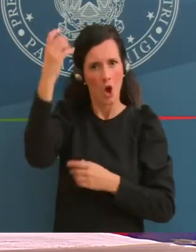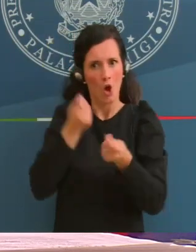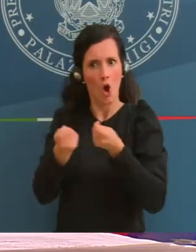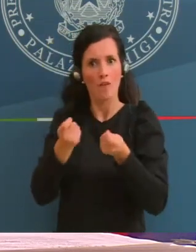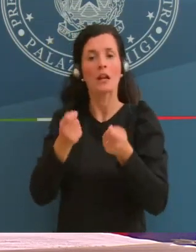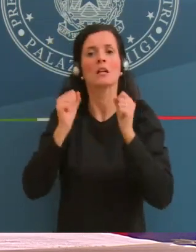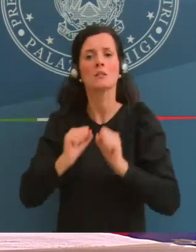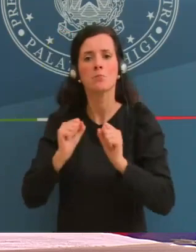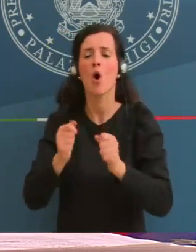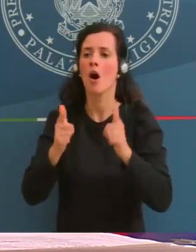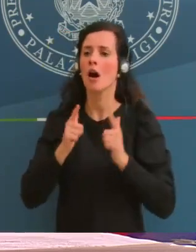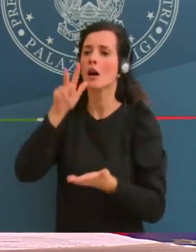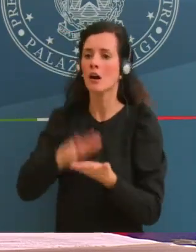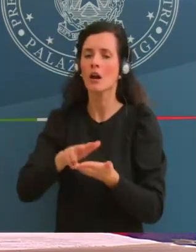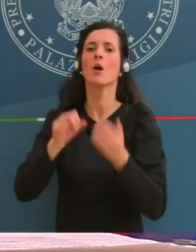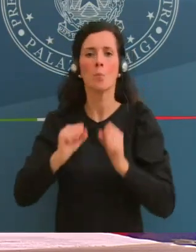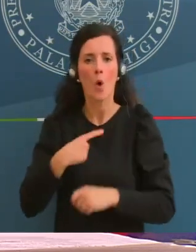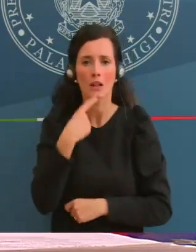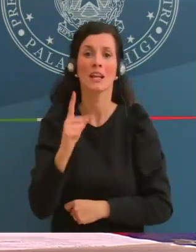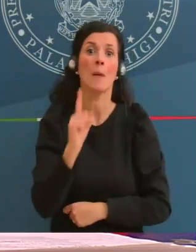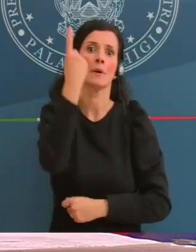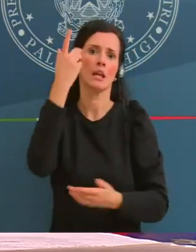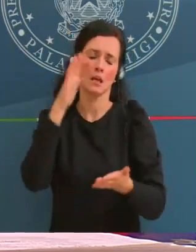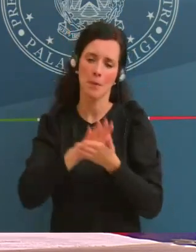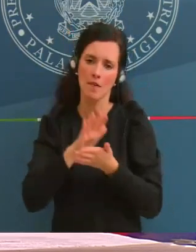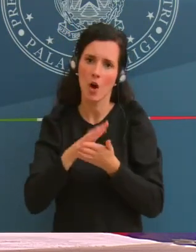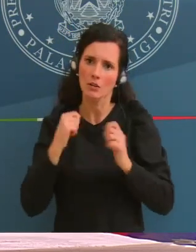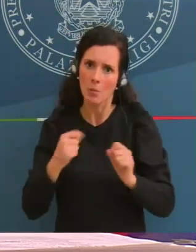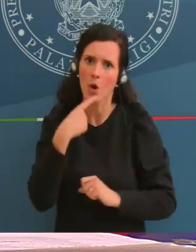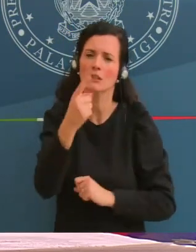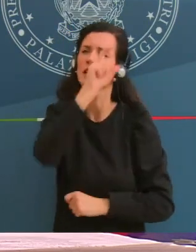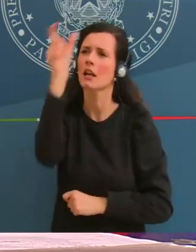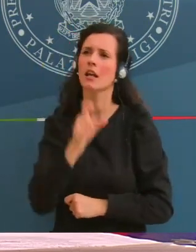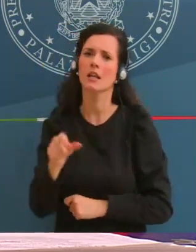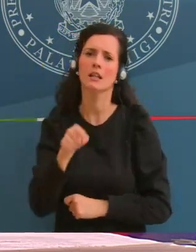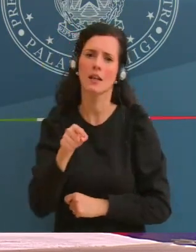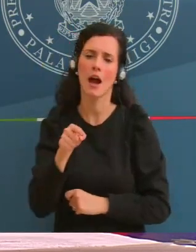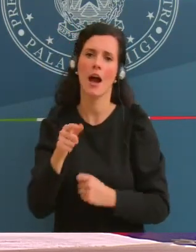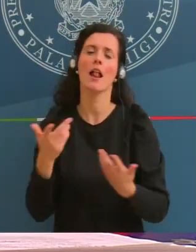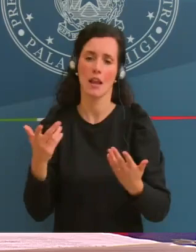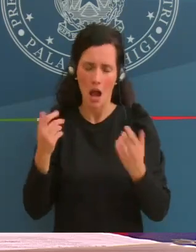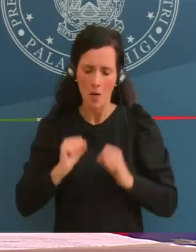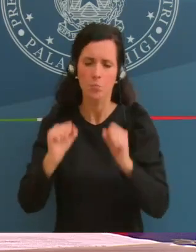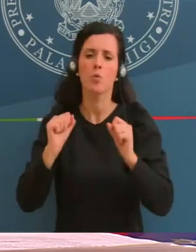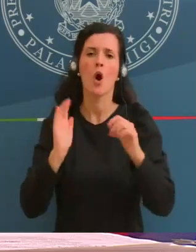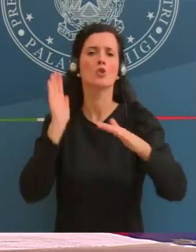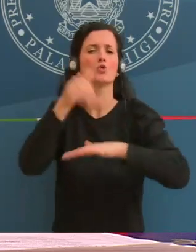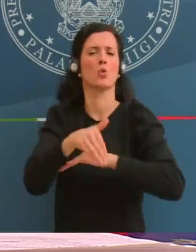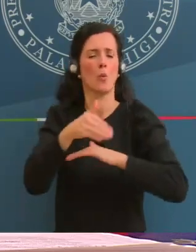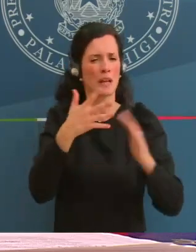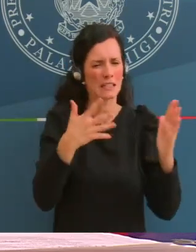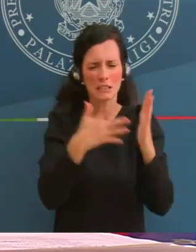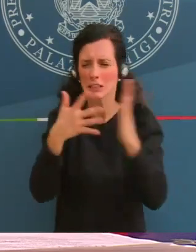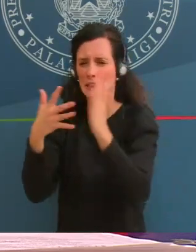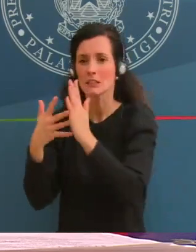strutturali piena capacità amministrativa a voi pensate che sia semplice e per questo che ci stiamo ragionando ma lo